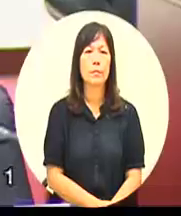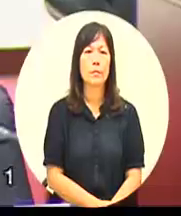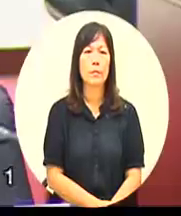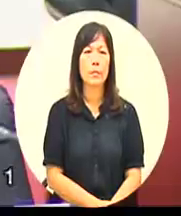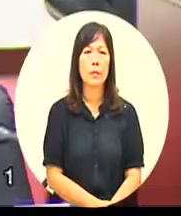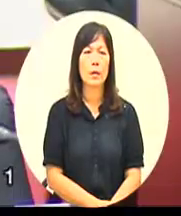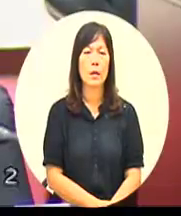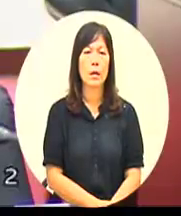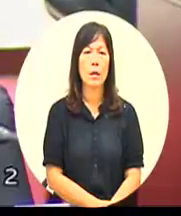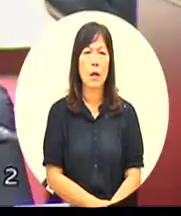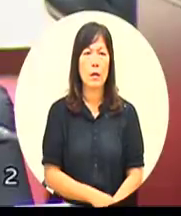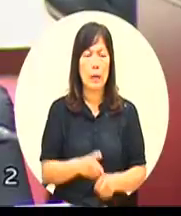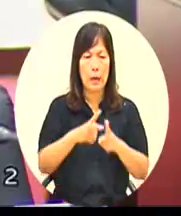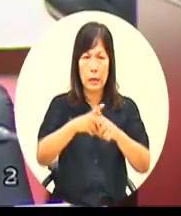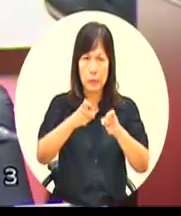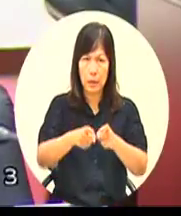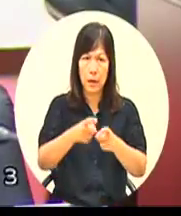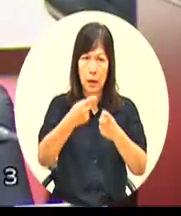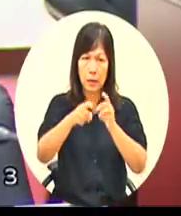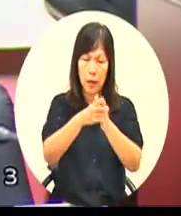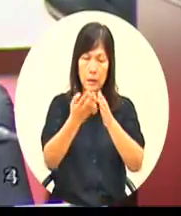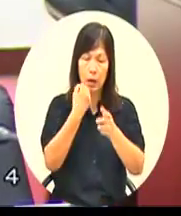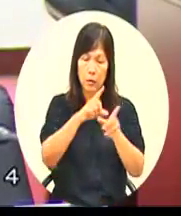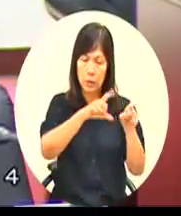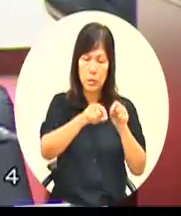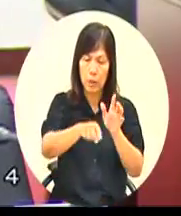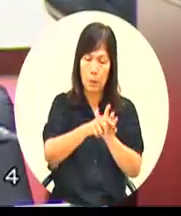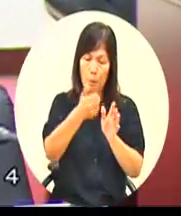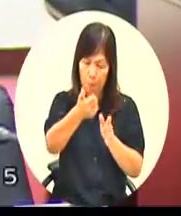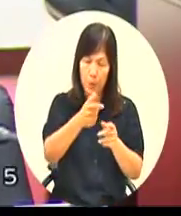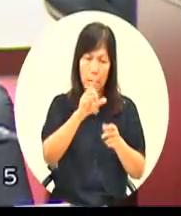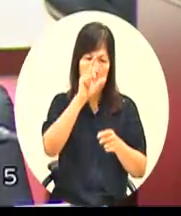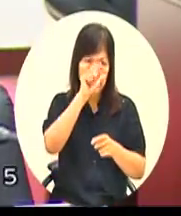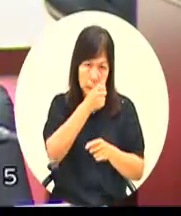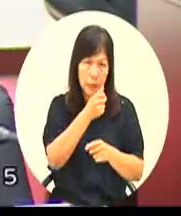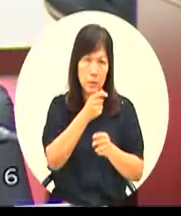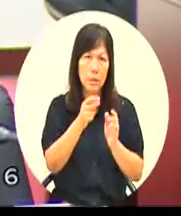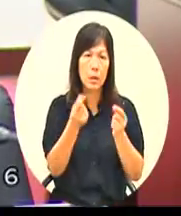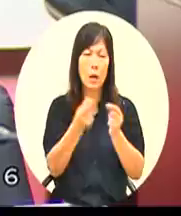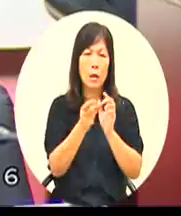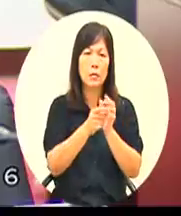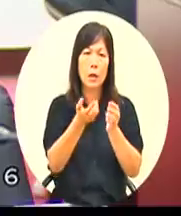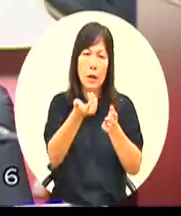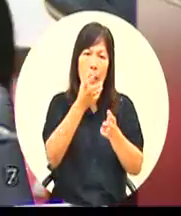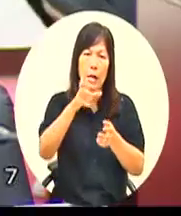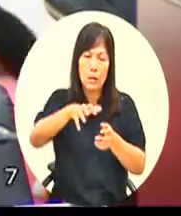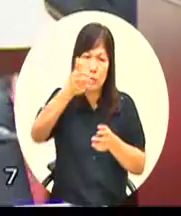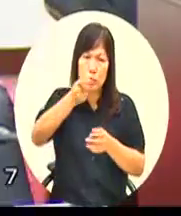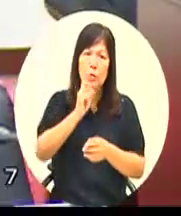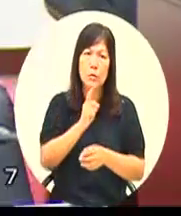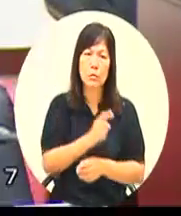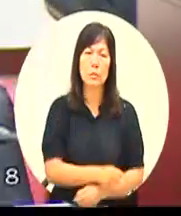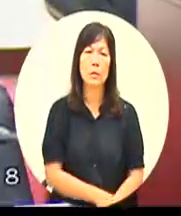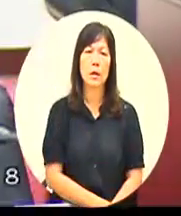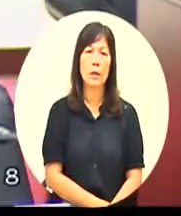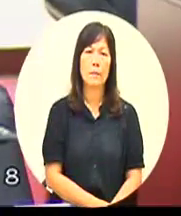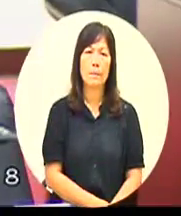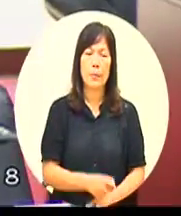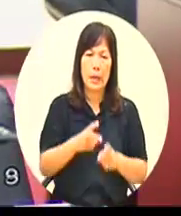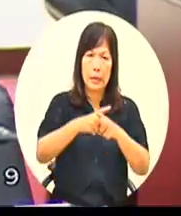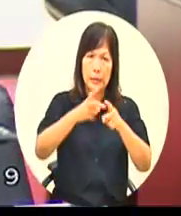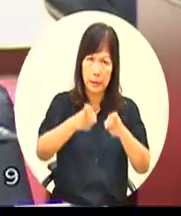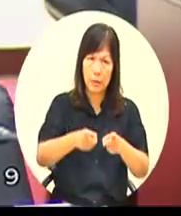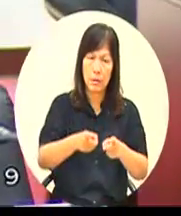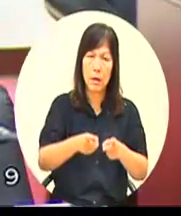以我们小港的一个更好的一个特色，就刚刚我们局长你说的小港是